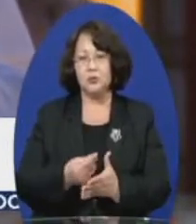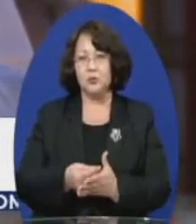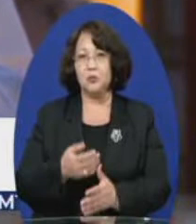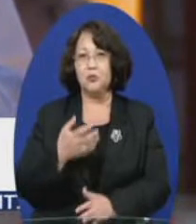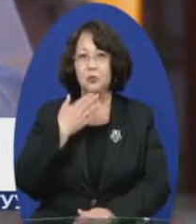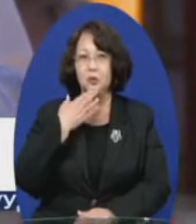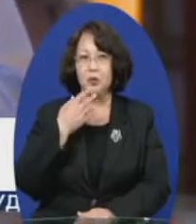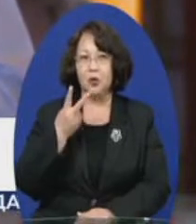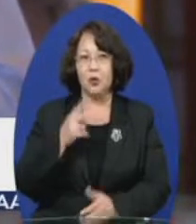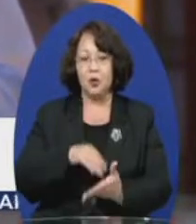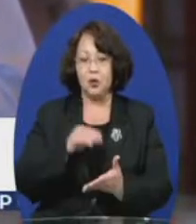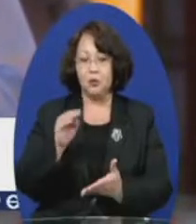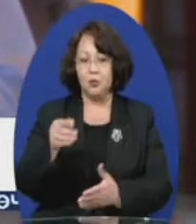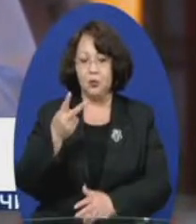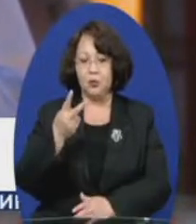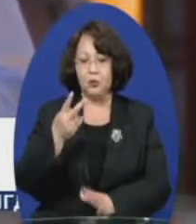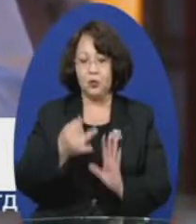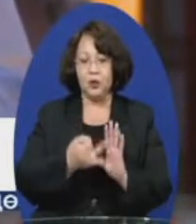ерөөсө